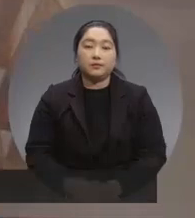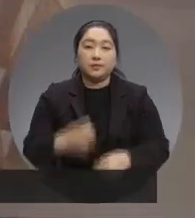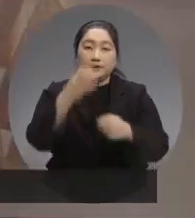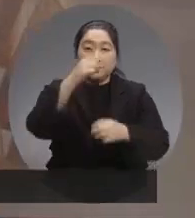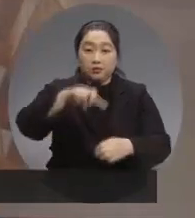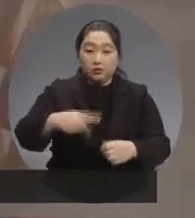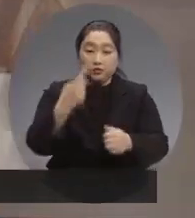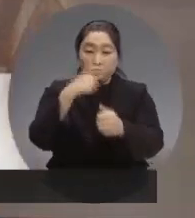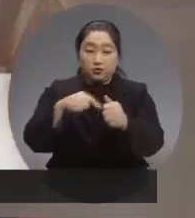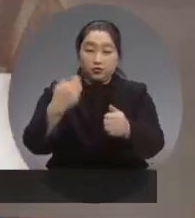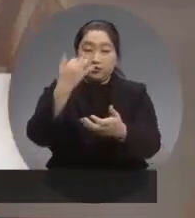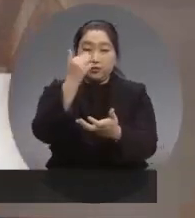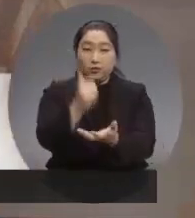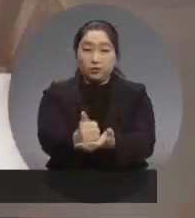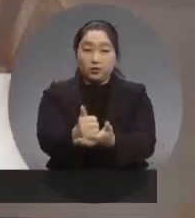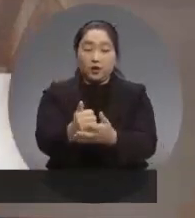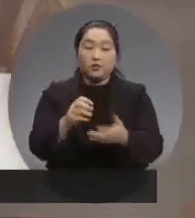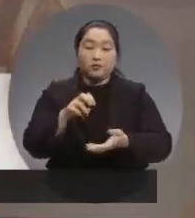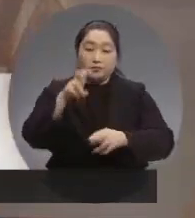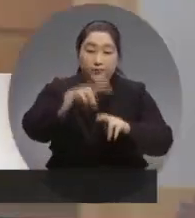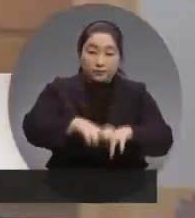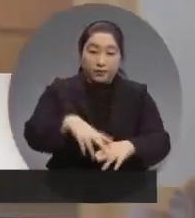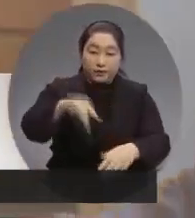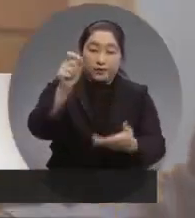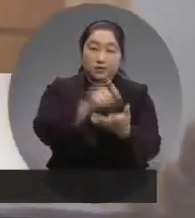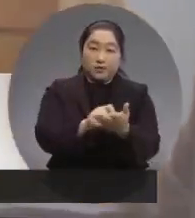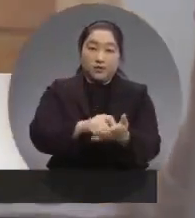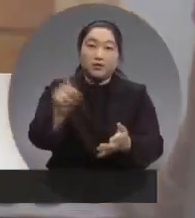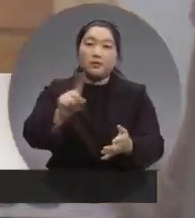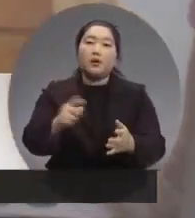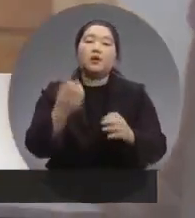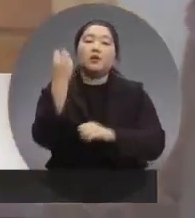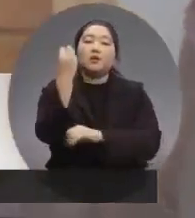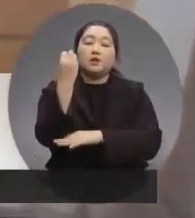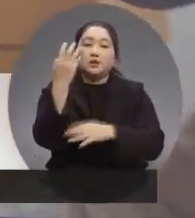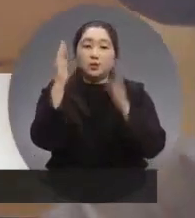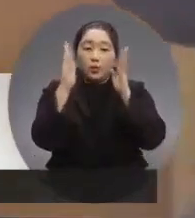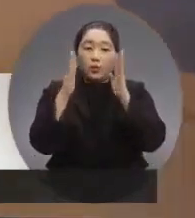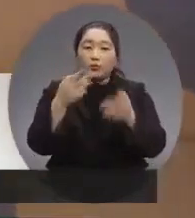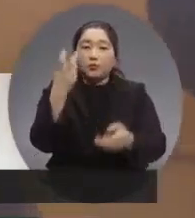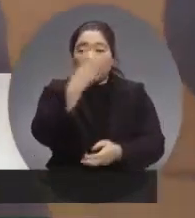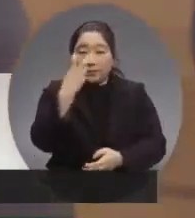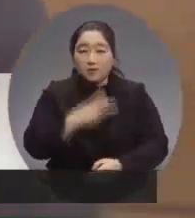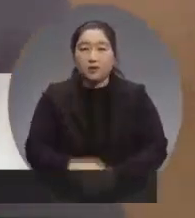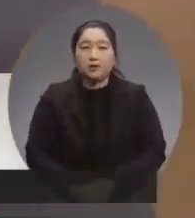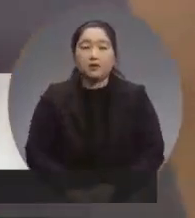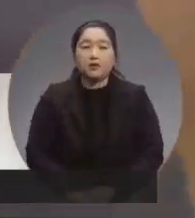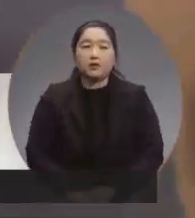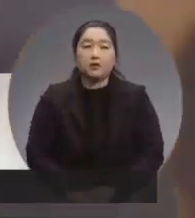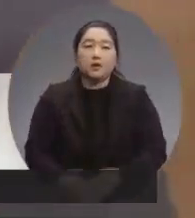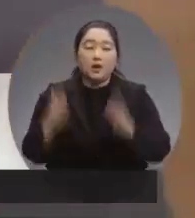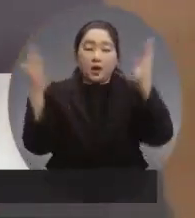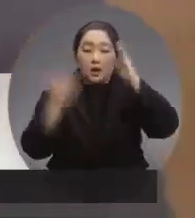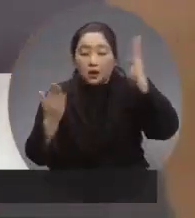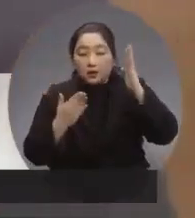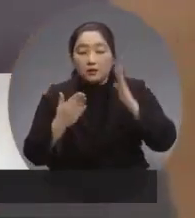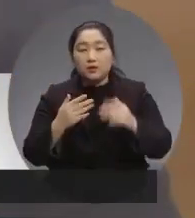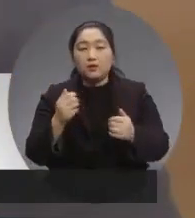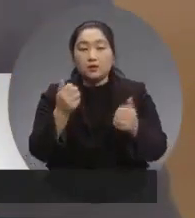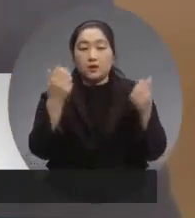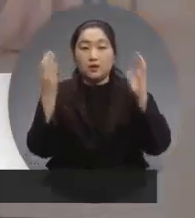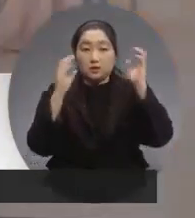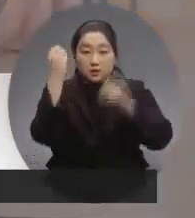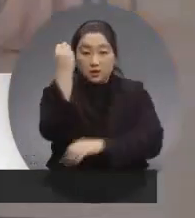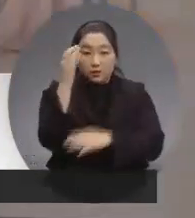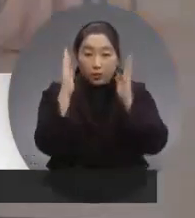윤건영 충청북도 교육감이 취임 후 처음 결재한 건 기초학력 진단검사였는데요. 학생들의 기초학력을 끌어올리기